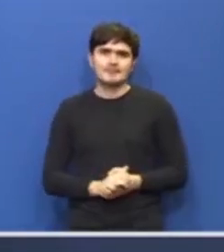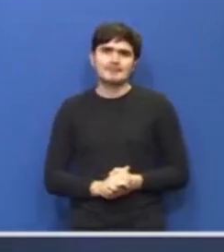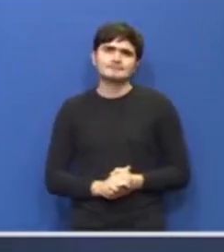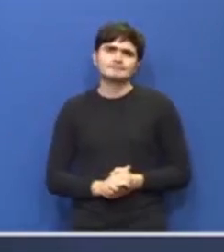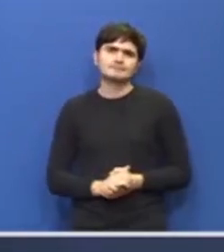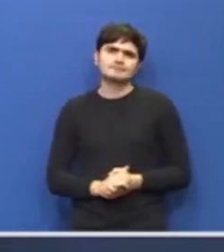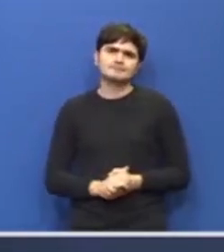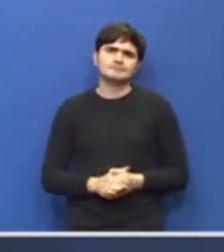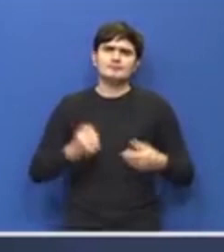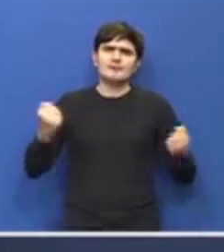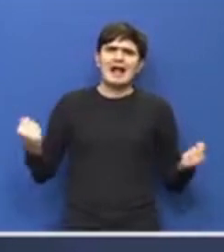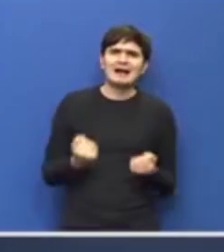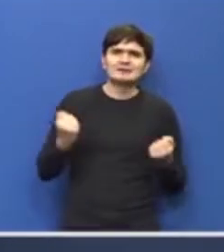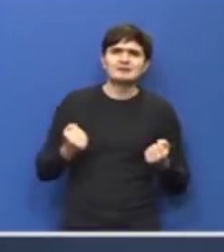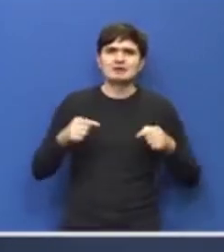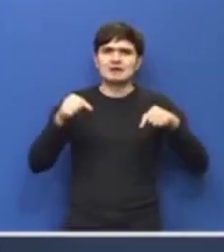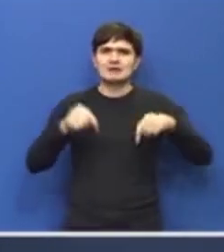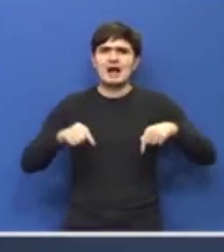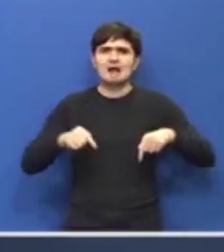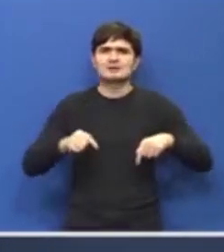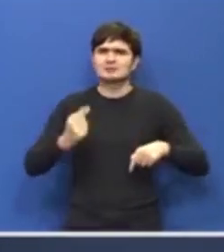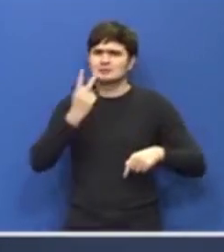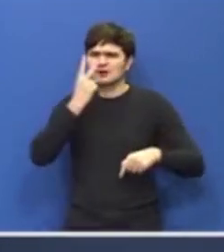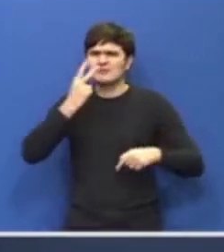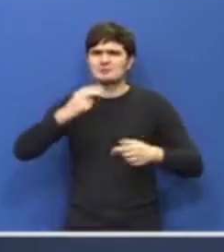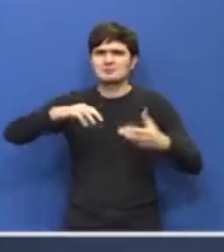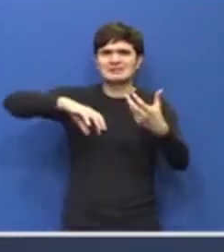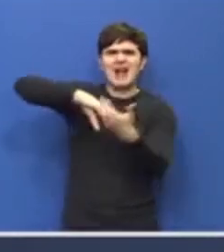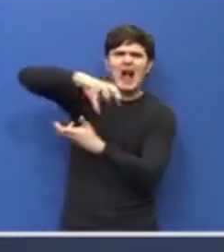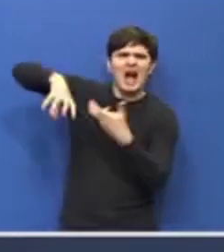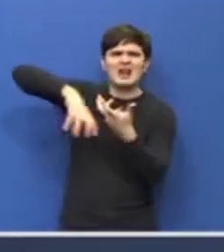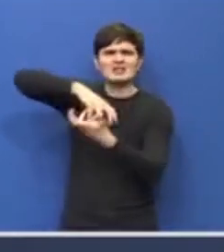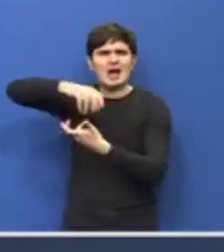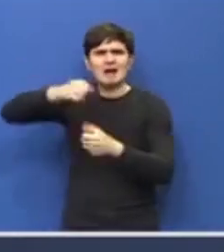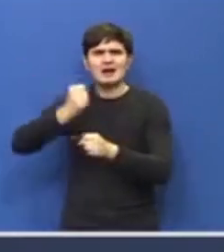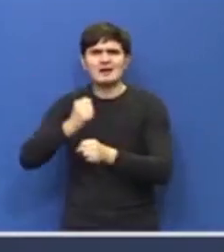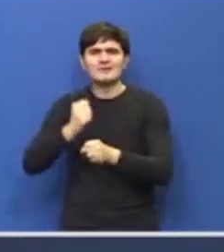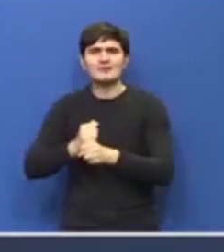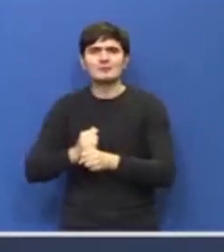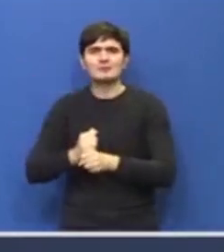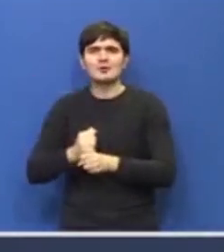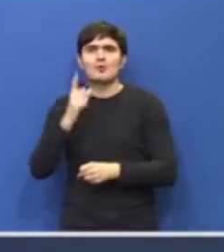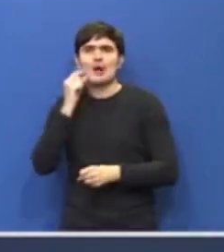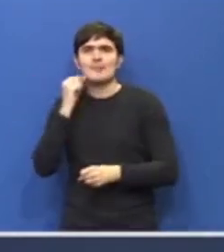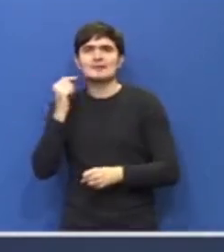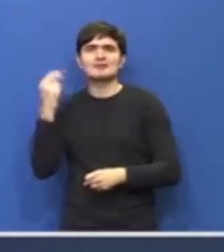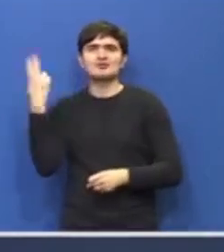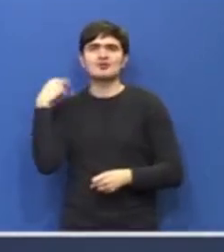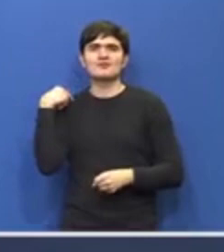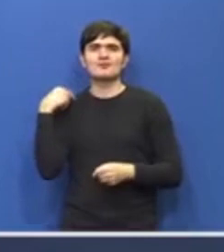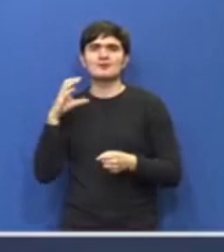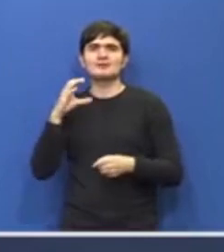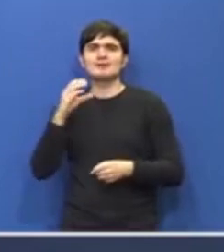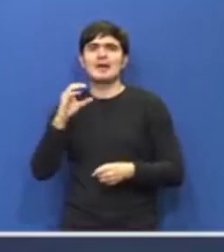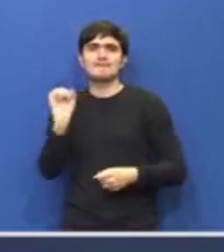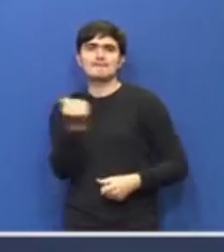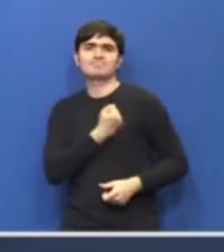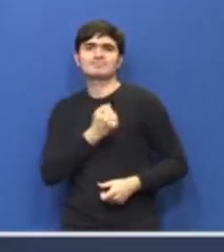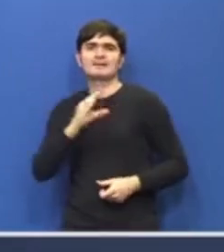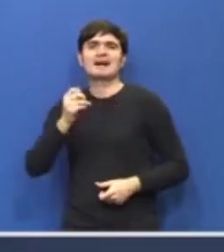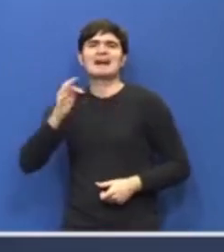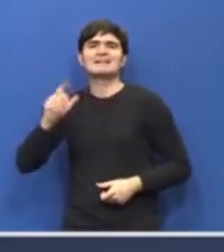Acțiunile de astăzi și scandalul făcut de oamenii liderului de cartel Rădoi sunt o